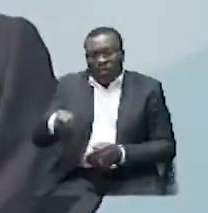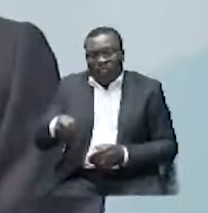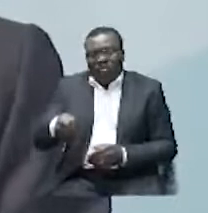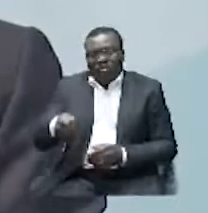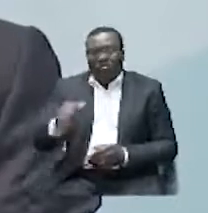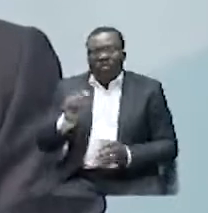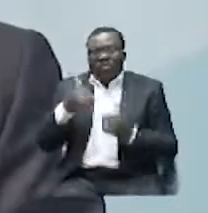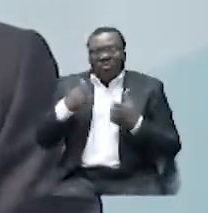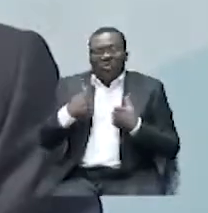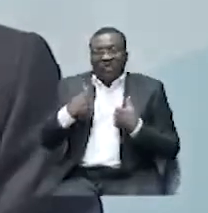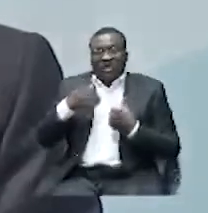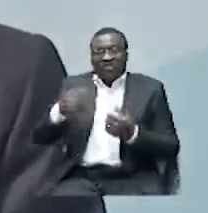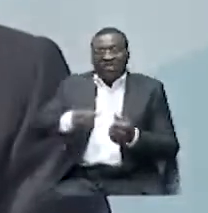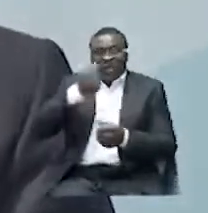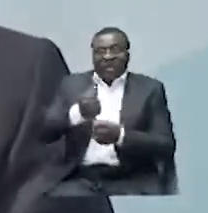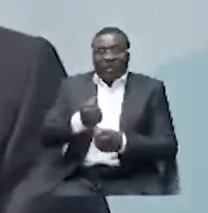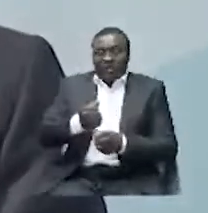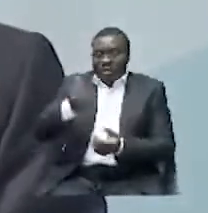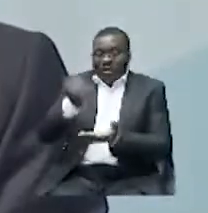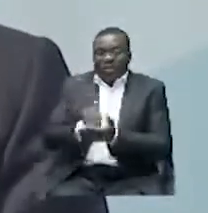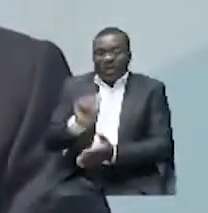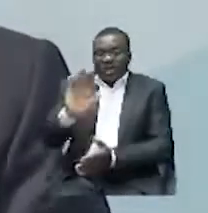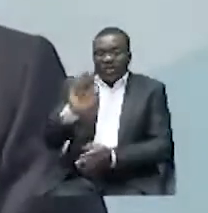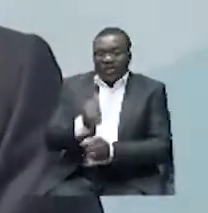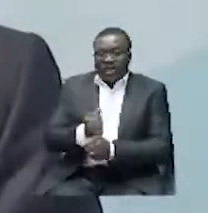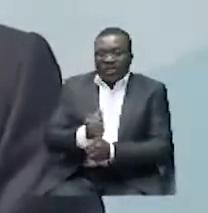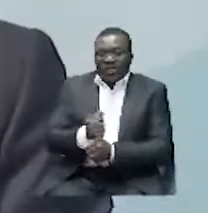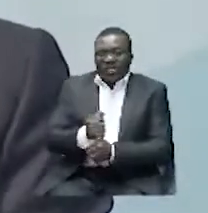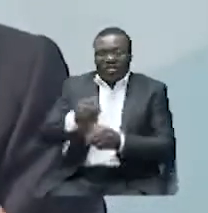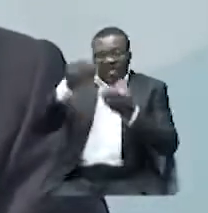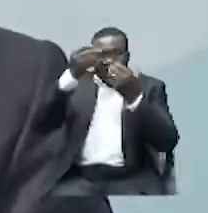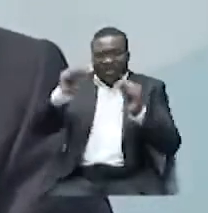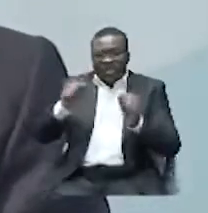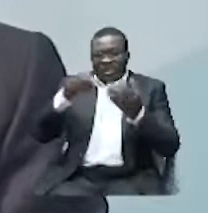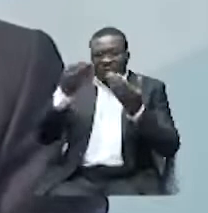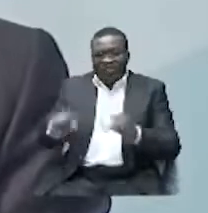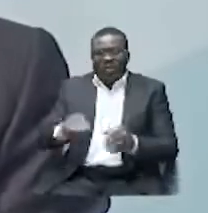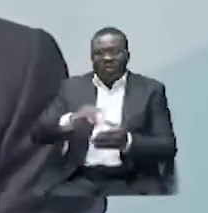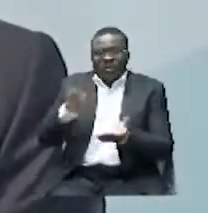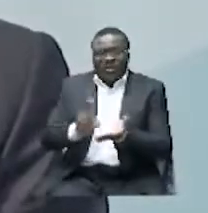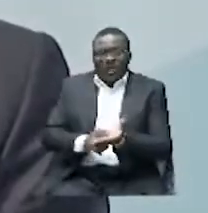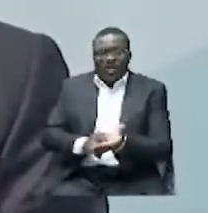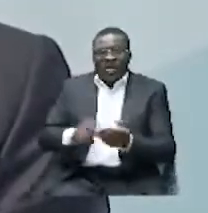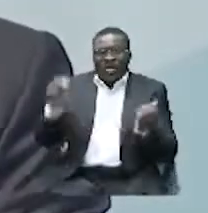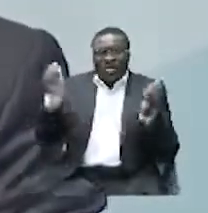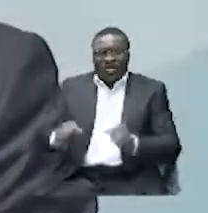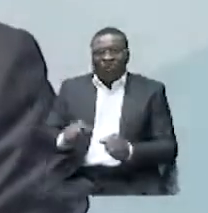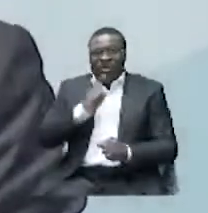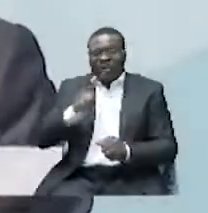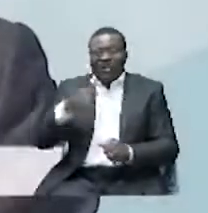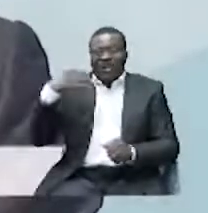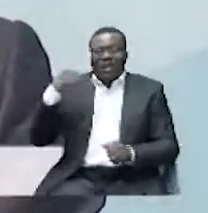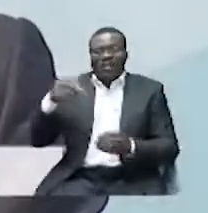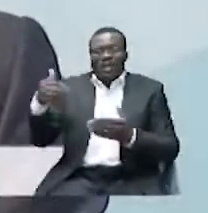Et nous avons établi des mandats de 5 ans. Et les présidents d'exercice, finissant leur mandat, ont la possibilité d'être candidats à